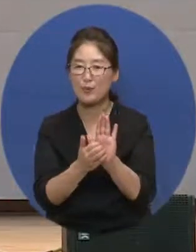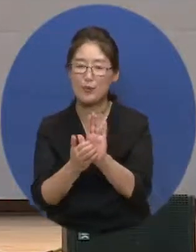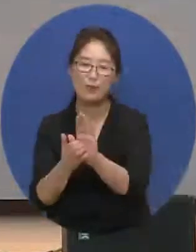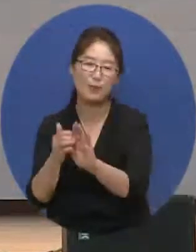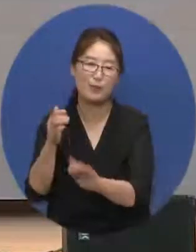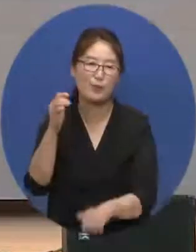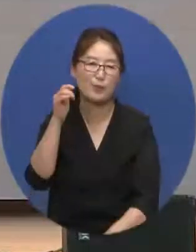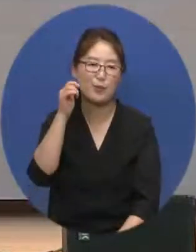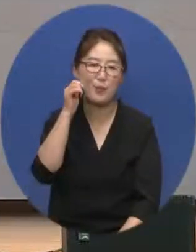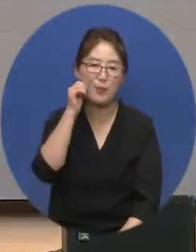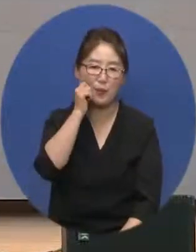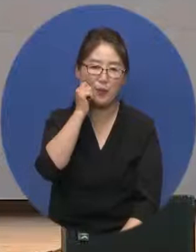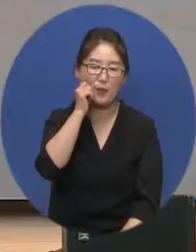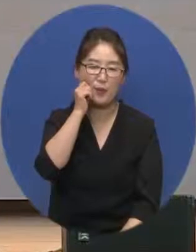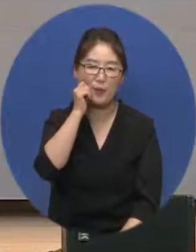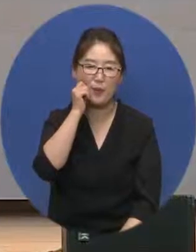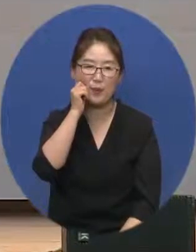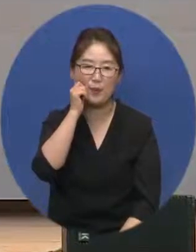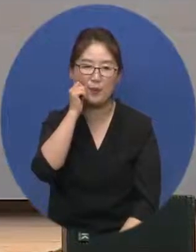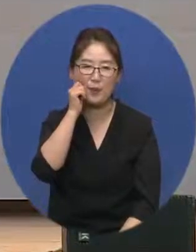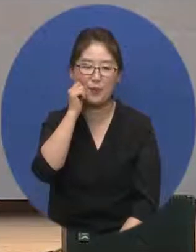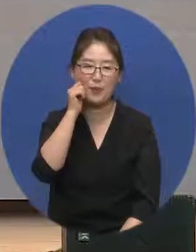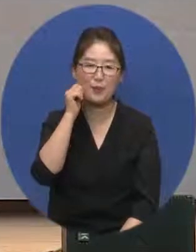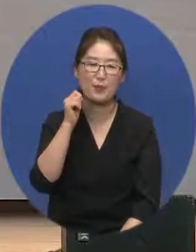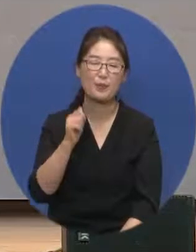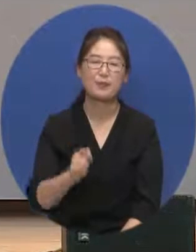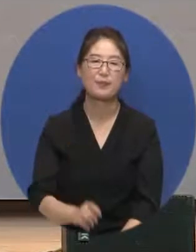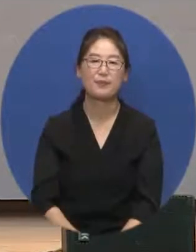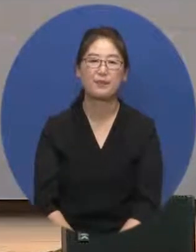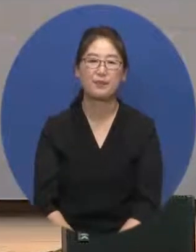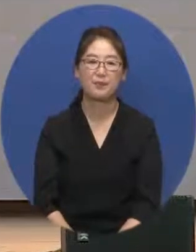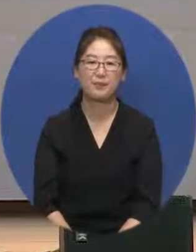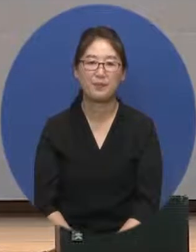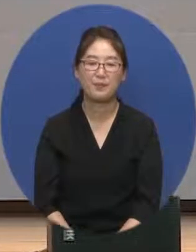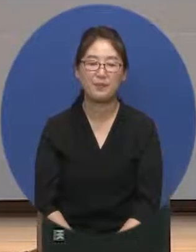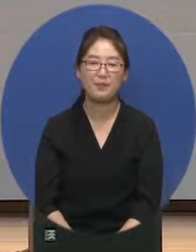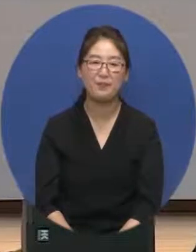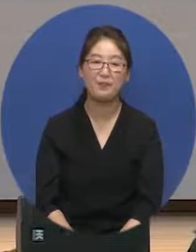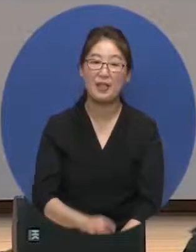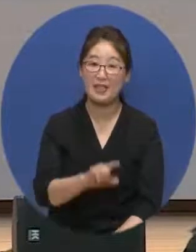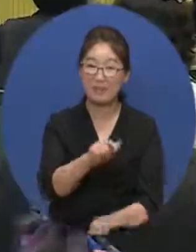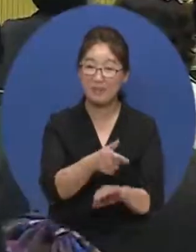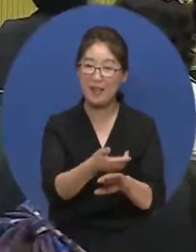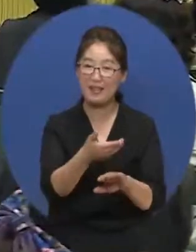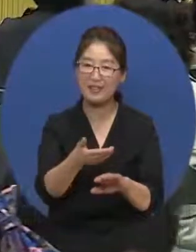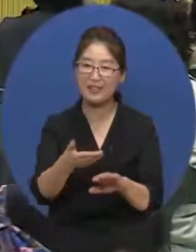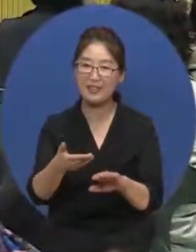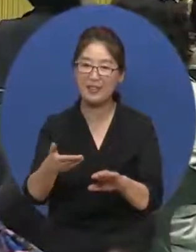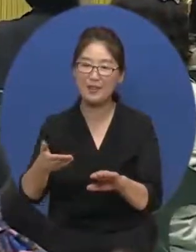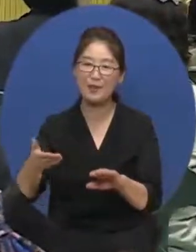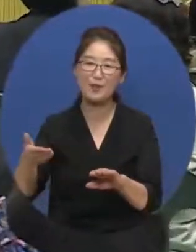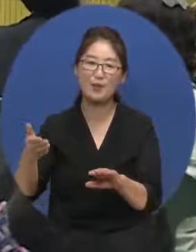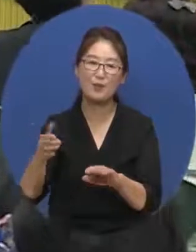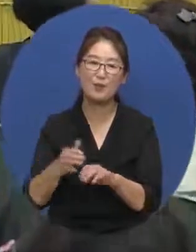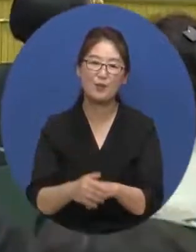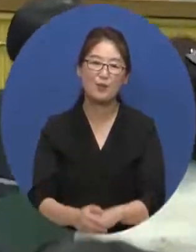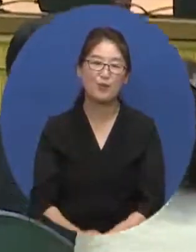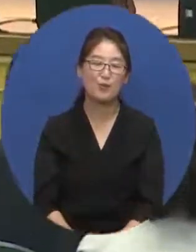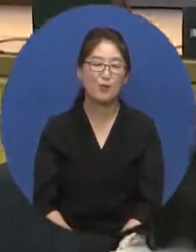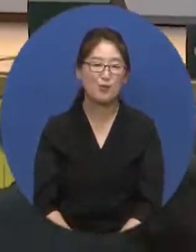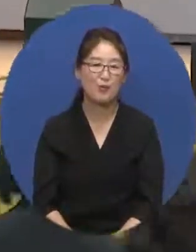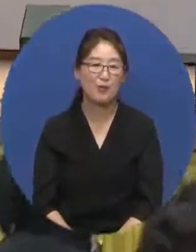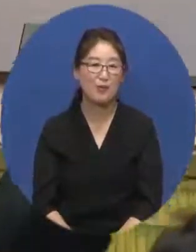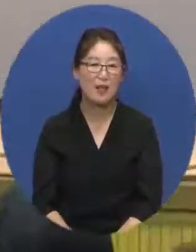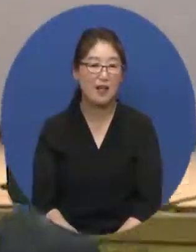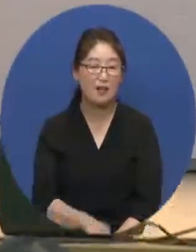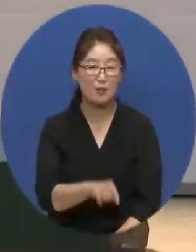막을 수는 없는데. 자, 가는 세월, 가는 세월 그